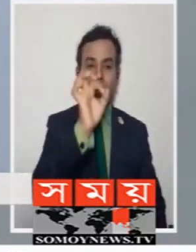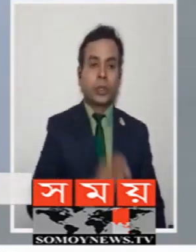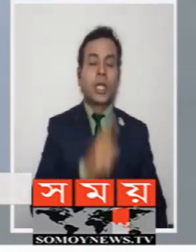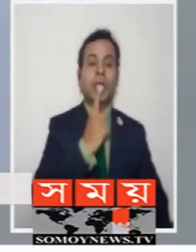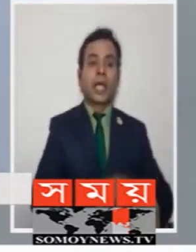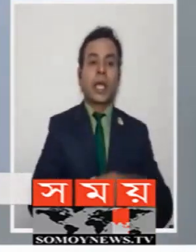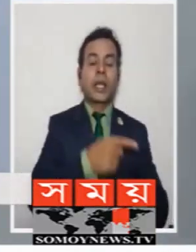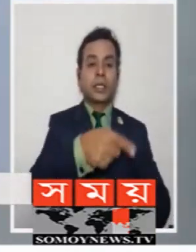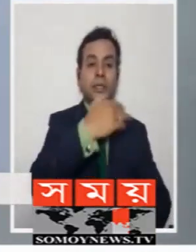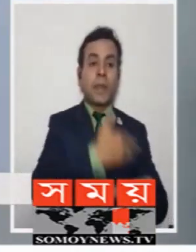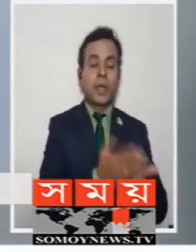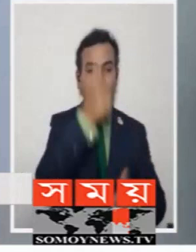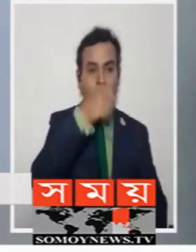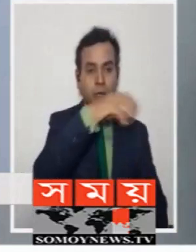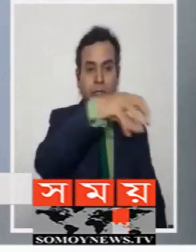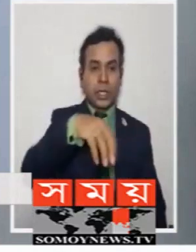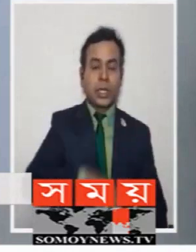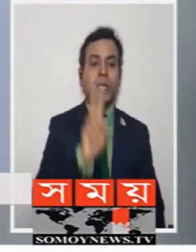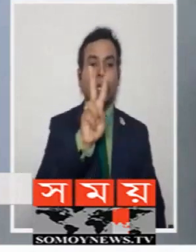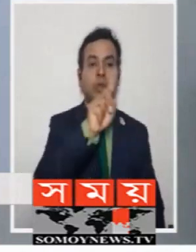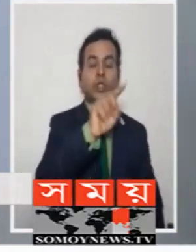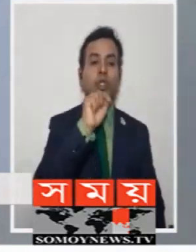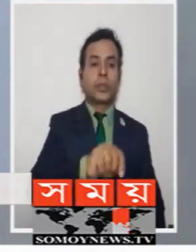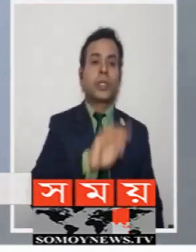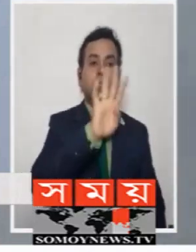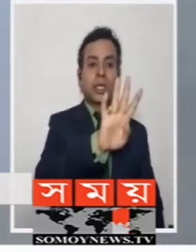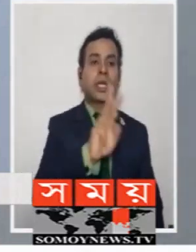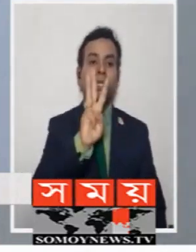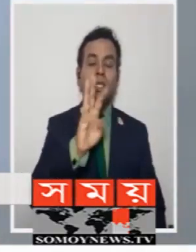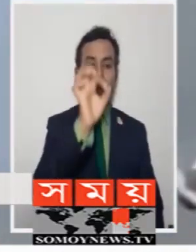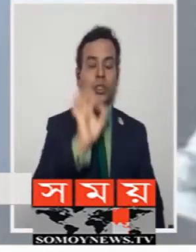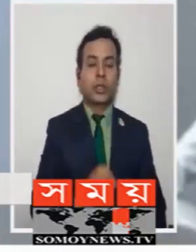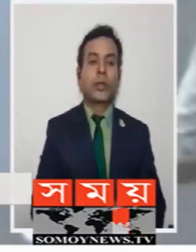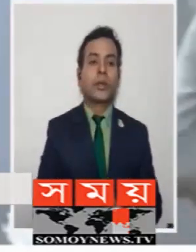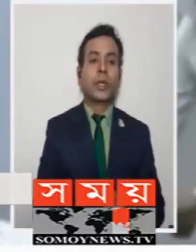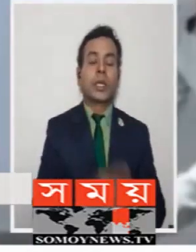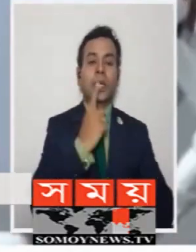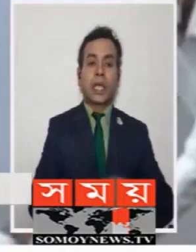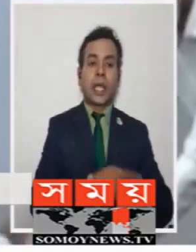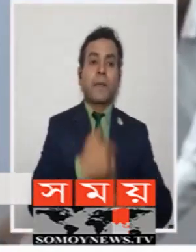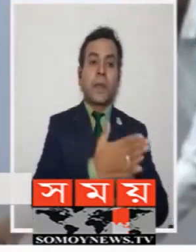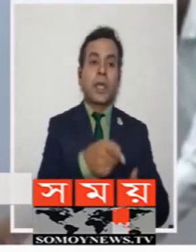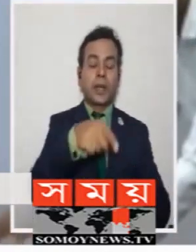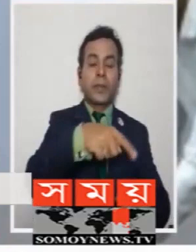21.43% এবং ঢাকা বিভিন্ন জেলার মধ্যে নারায়ণগঞ্জে আছে সর্বাধিক, যেটা